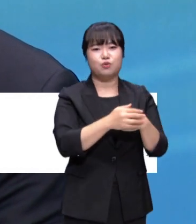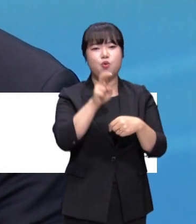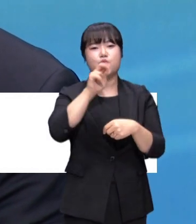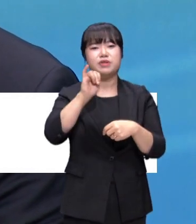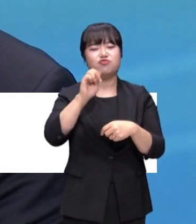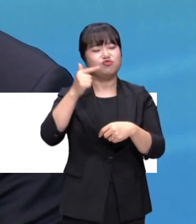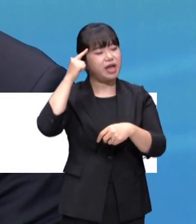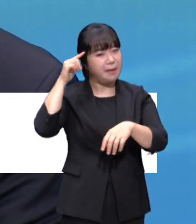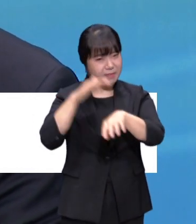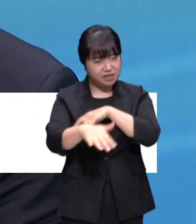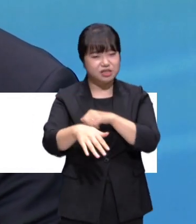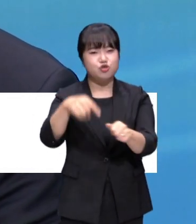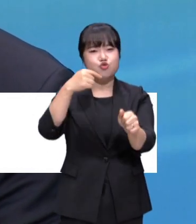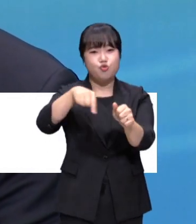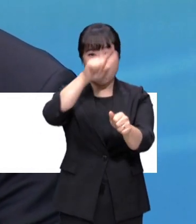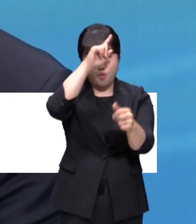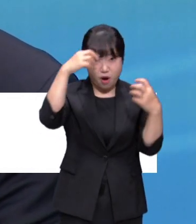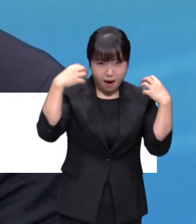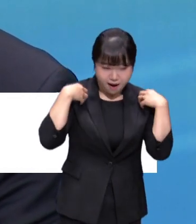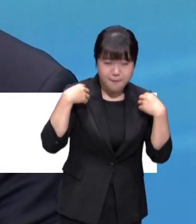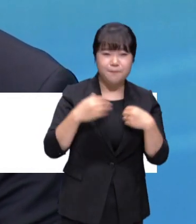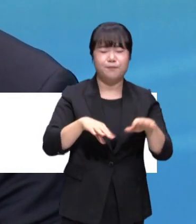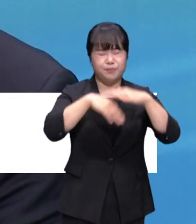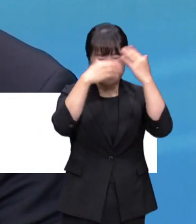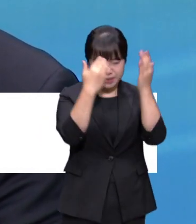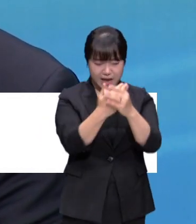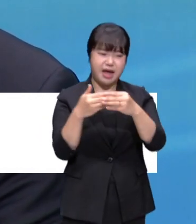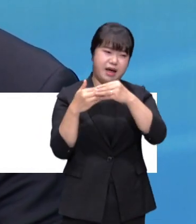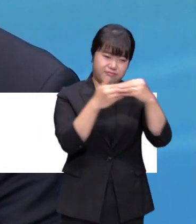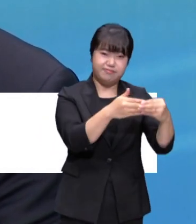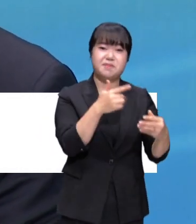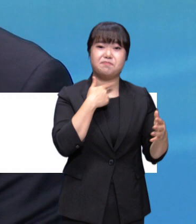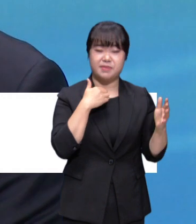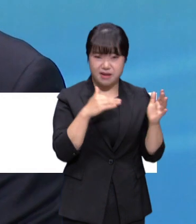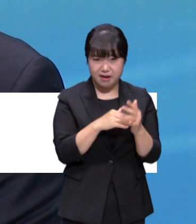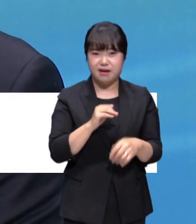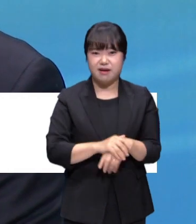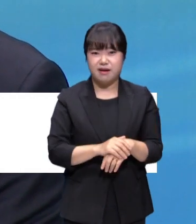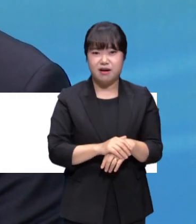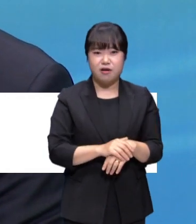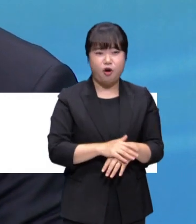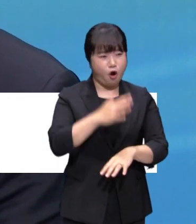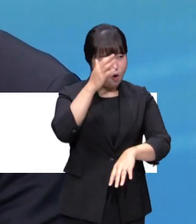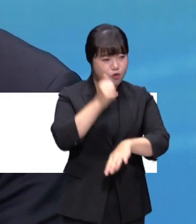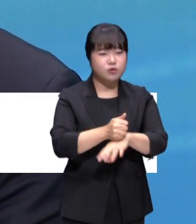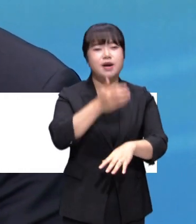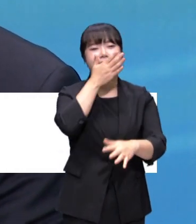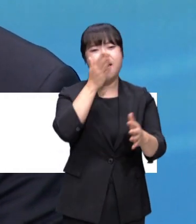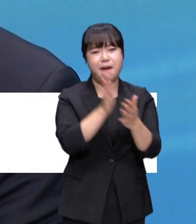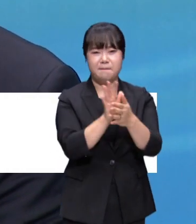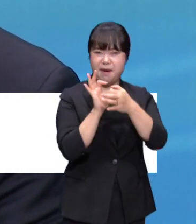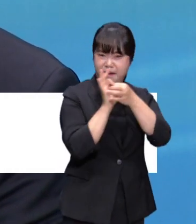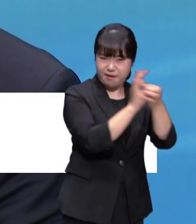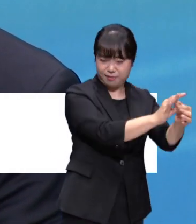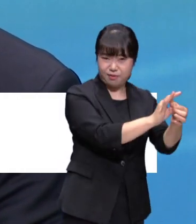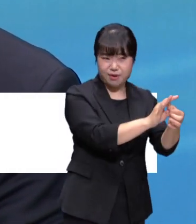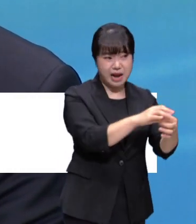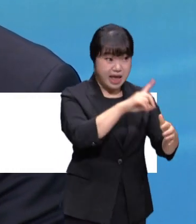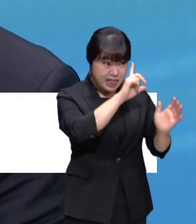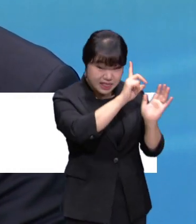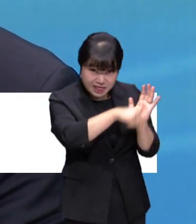성향의 교육감이 시청과 교육청을 이끌어왔습니다. 예. 즉 한편끼리 일을 해왔다는 것이죠. 네네. 그